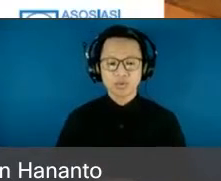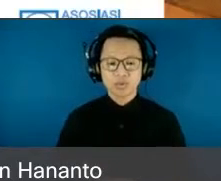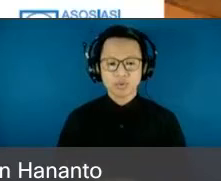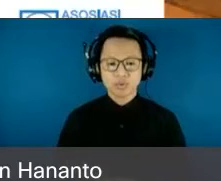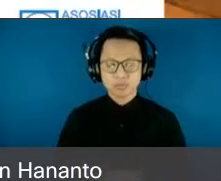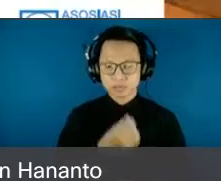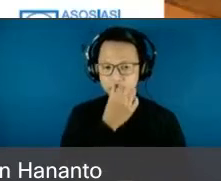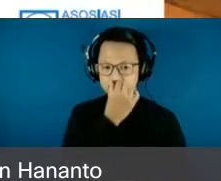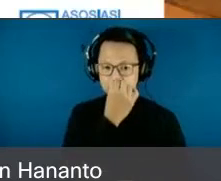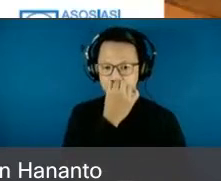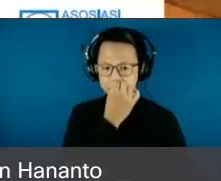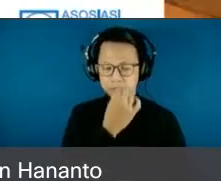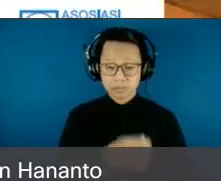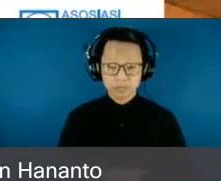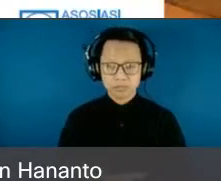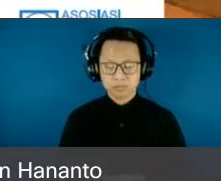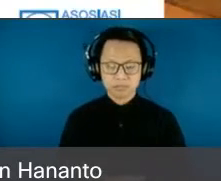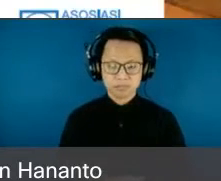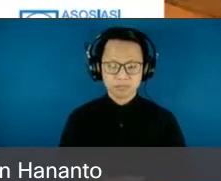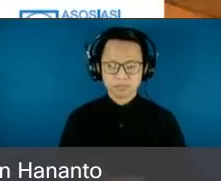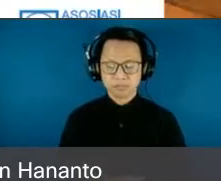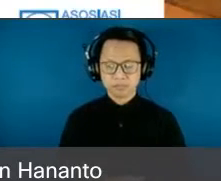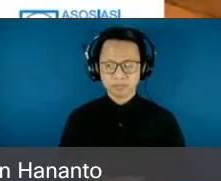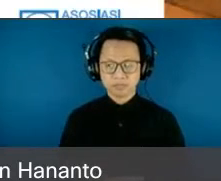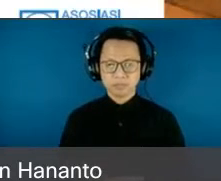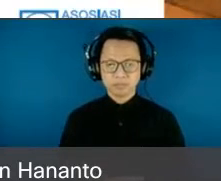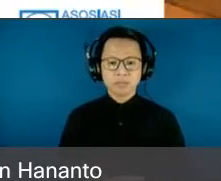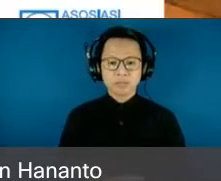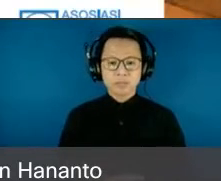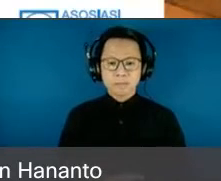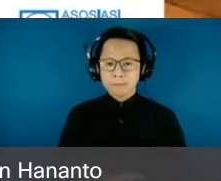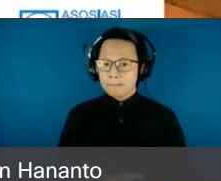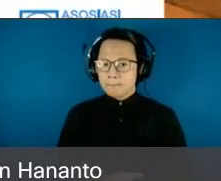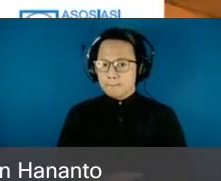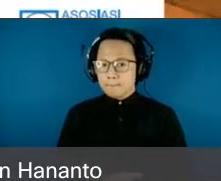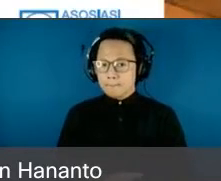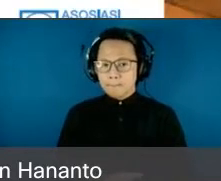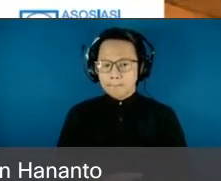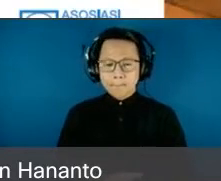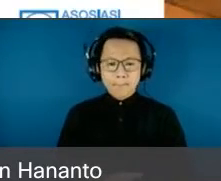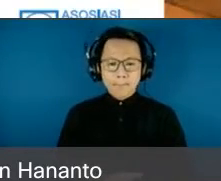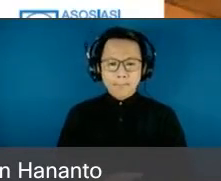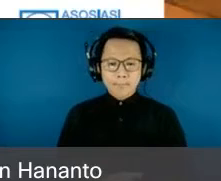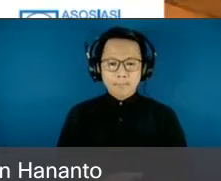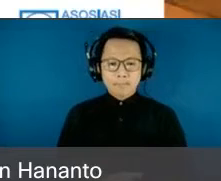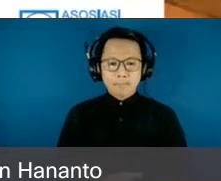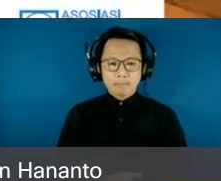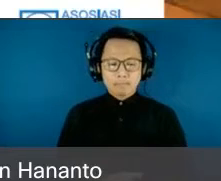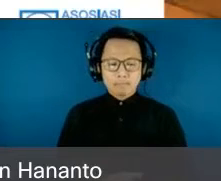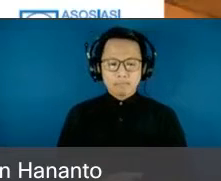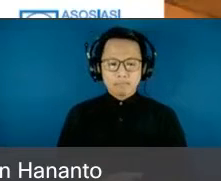This journey has been for 2 years. There's a lot of highlight, but among those highlight, what Bapak would like to convey is the